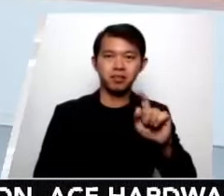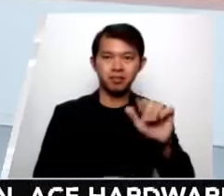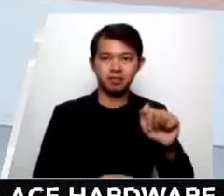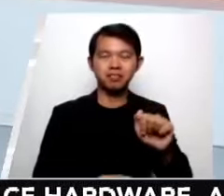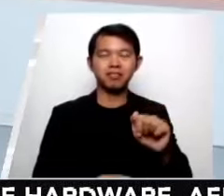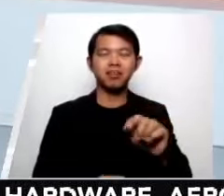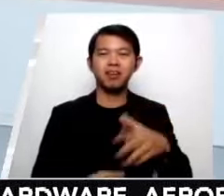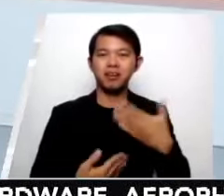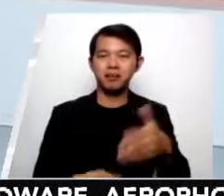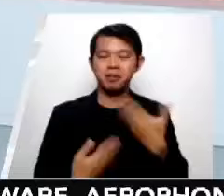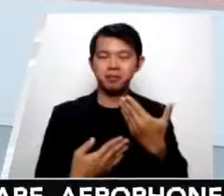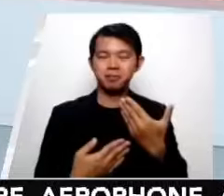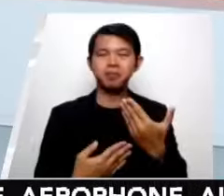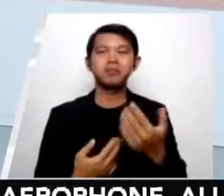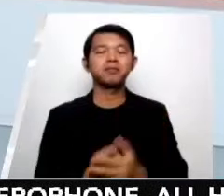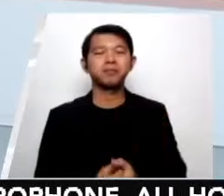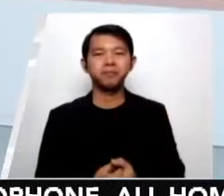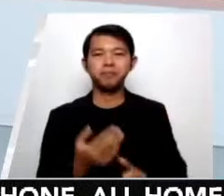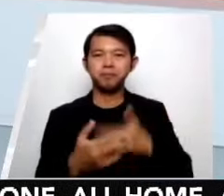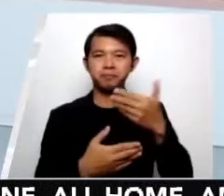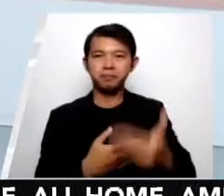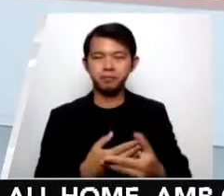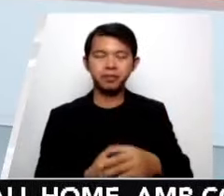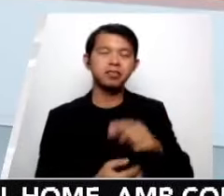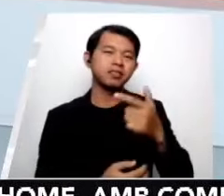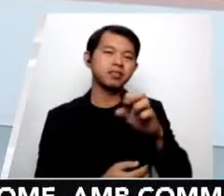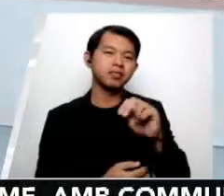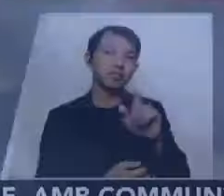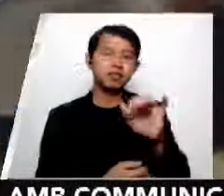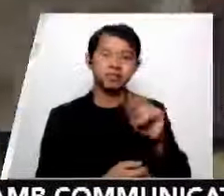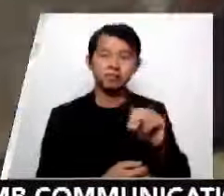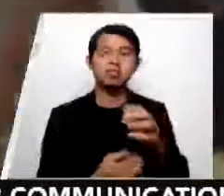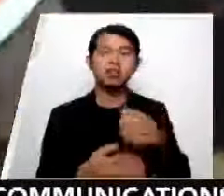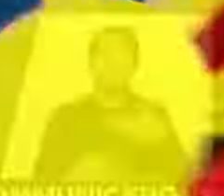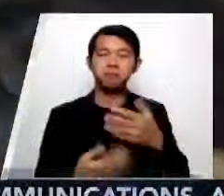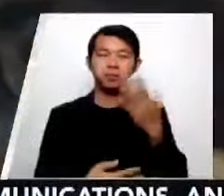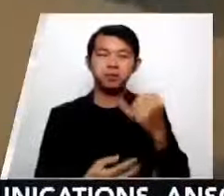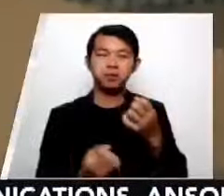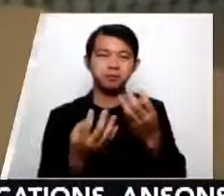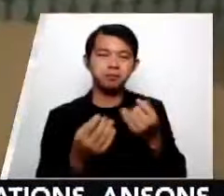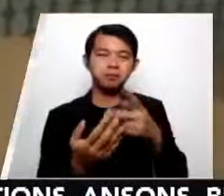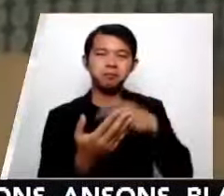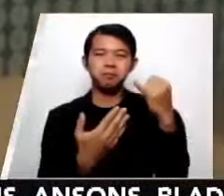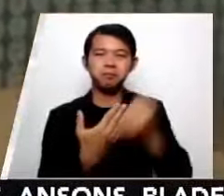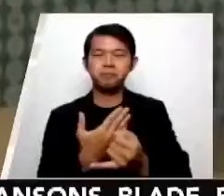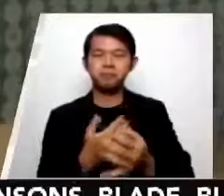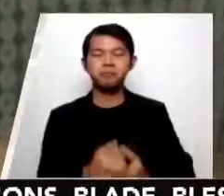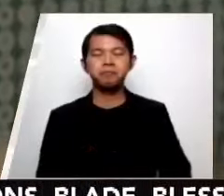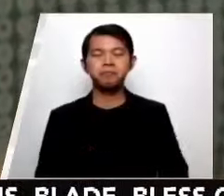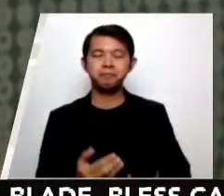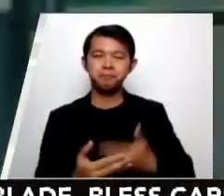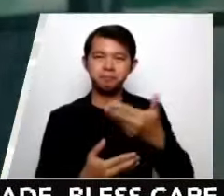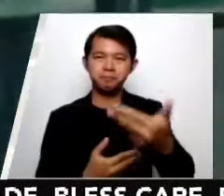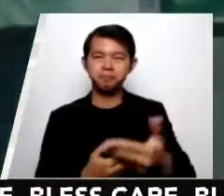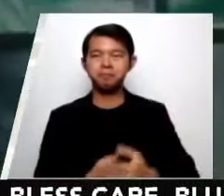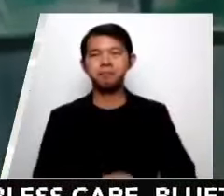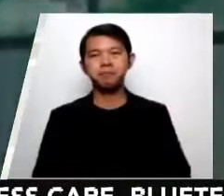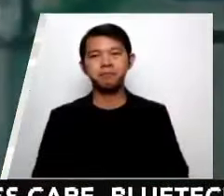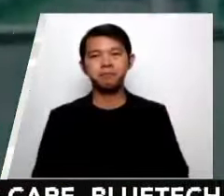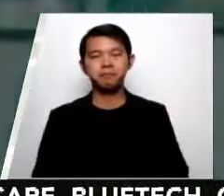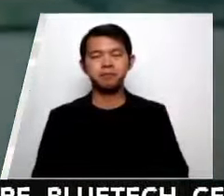sa sunod-sunod na proyekto. May report si Katatibayan. Pwede ba umalis ka na dito? Muna kaming guluhin. Pwede